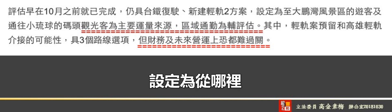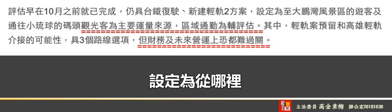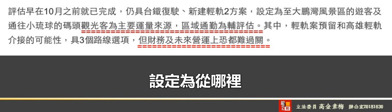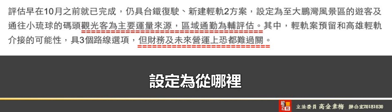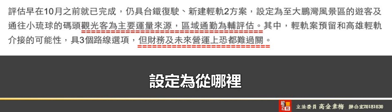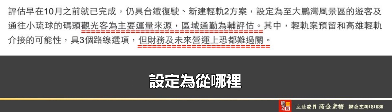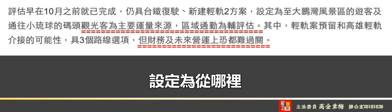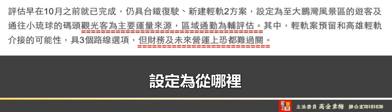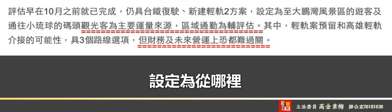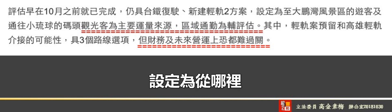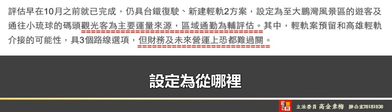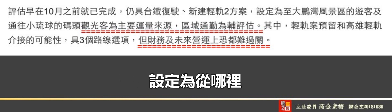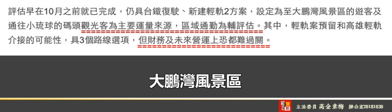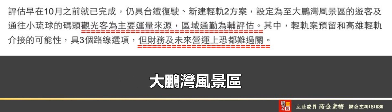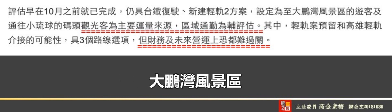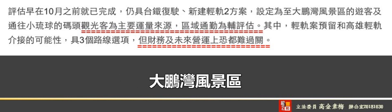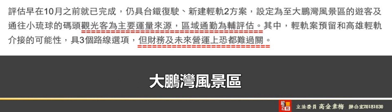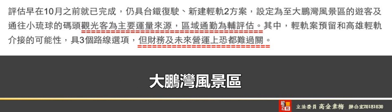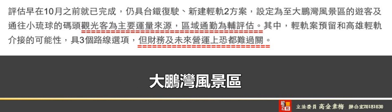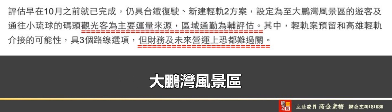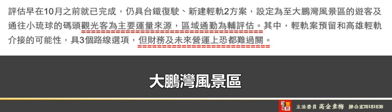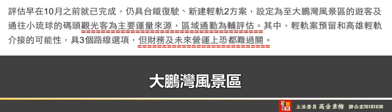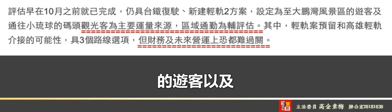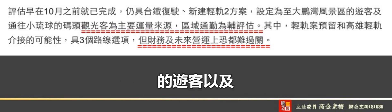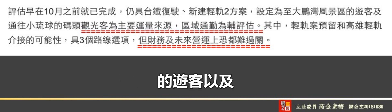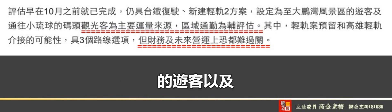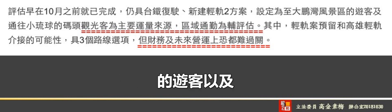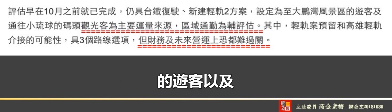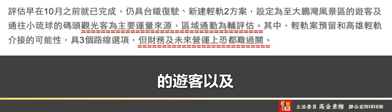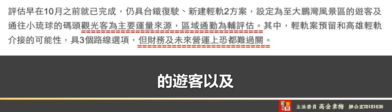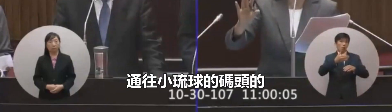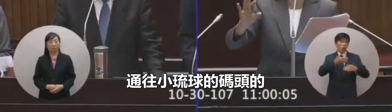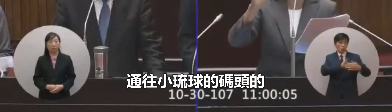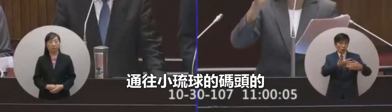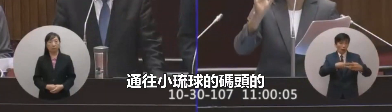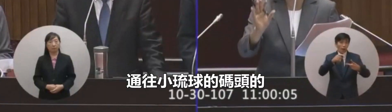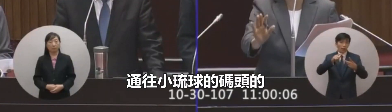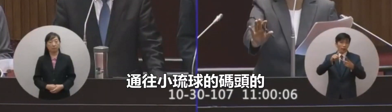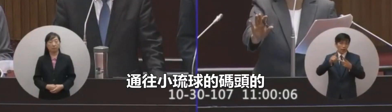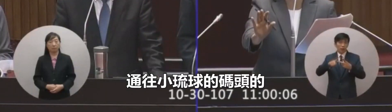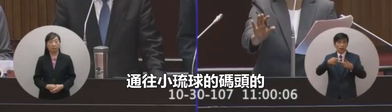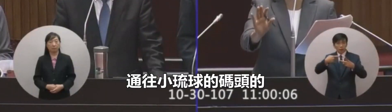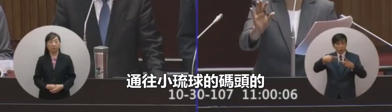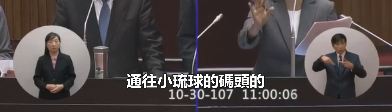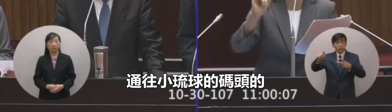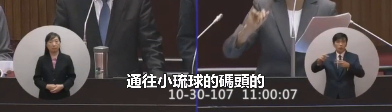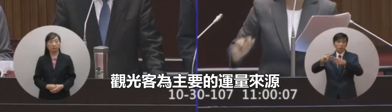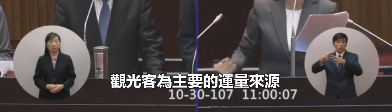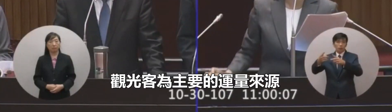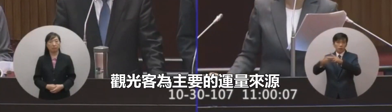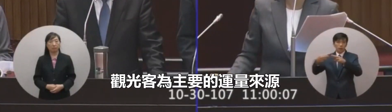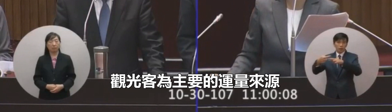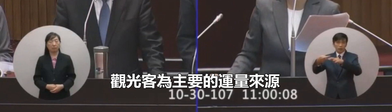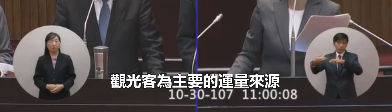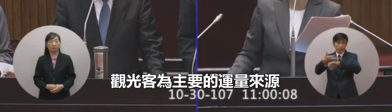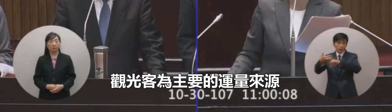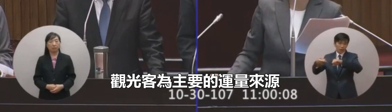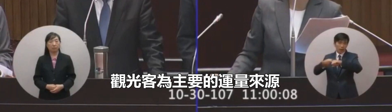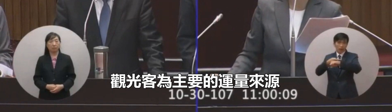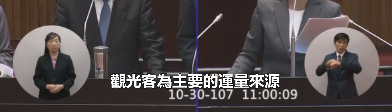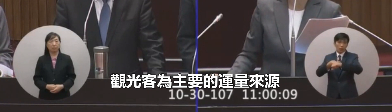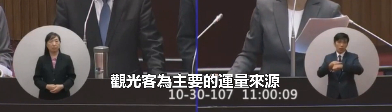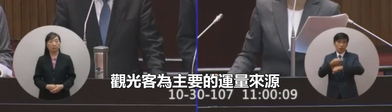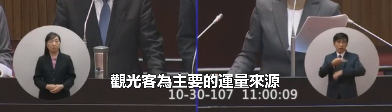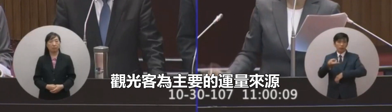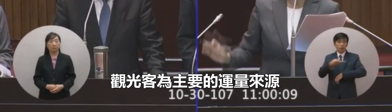案，设定为从哪里大鹏湾的风景区的游客以及通往小琉球的码头的观光客为主要